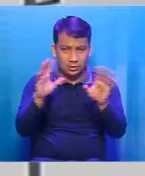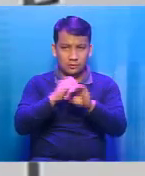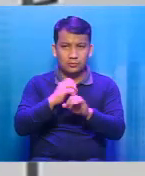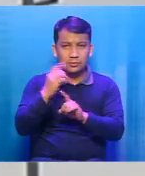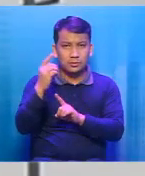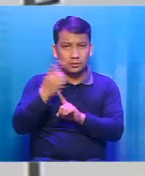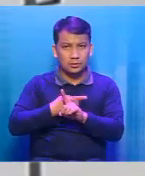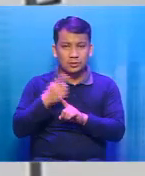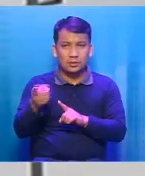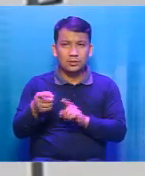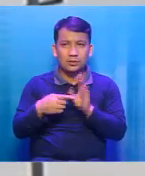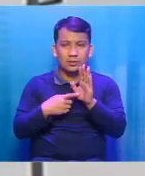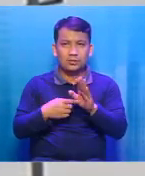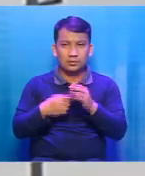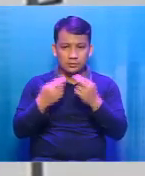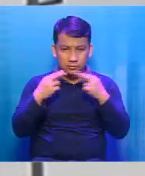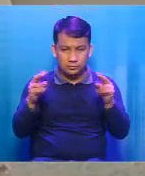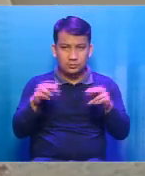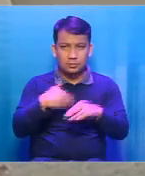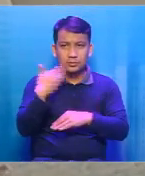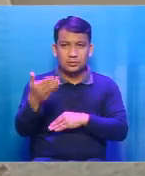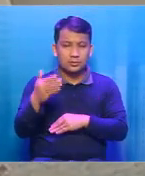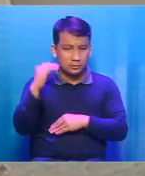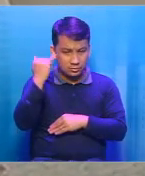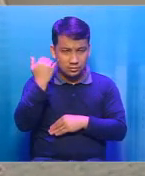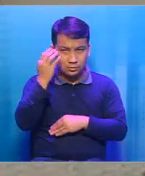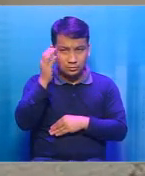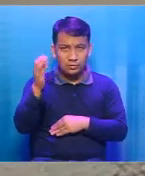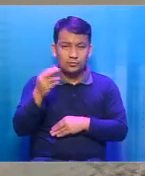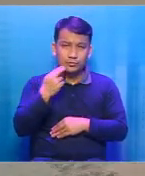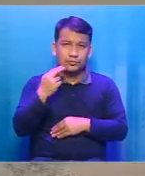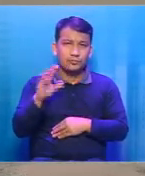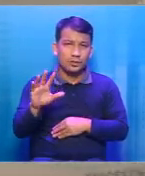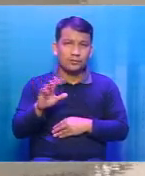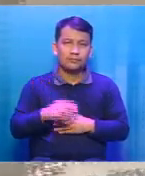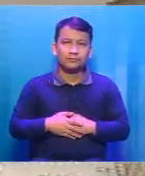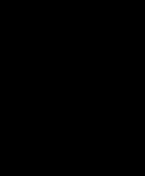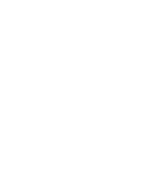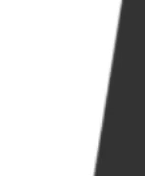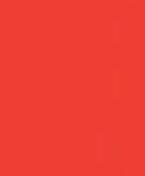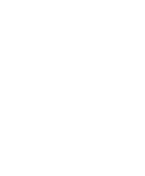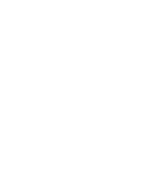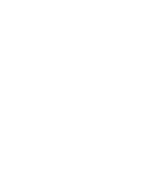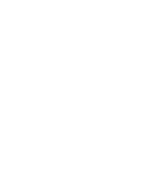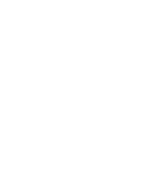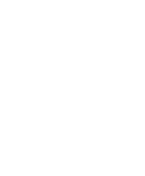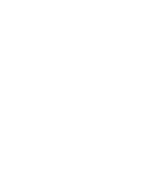Nagbabalita mula sa Frontline, JC Cosico, News 5.